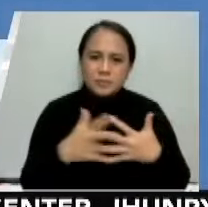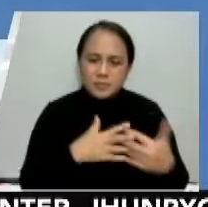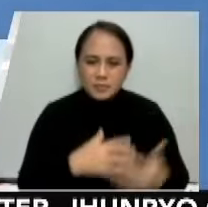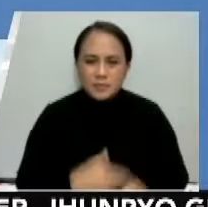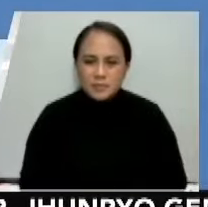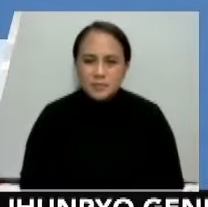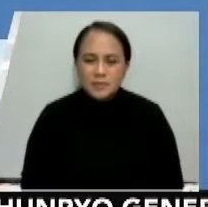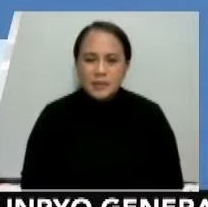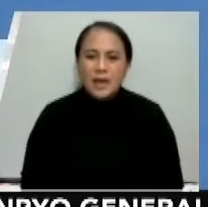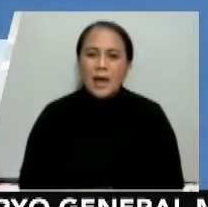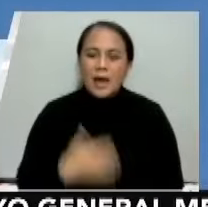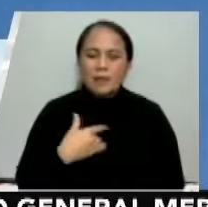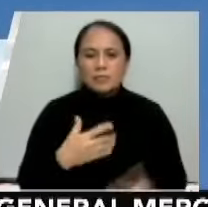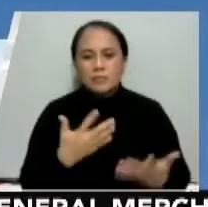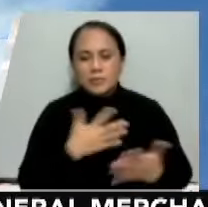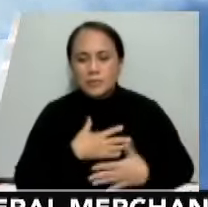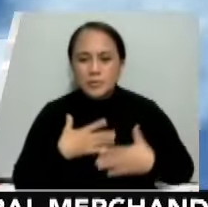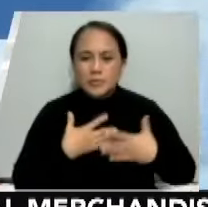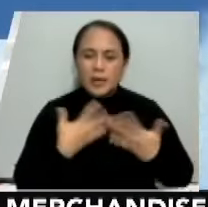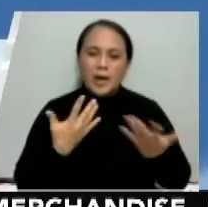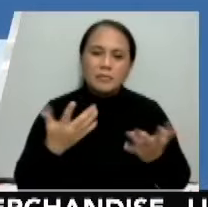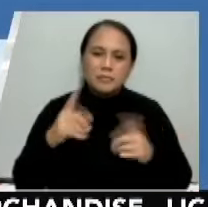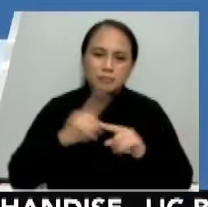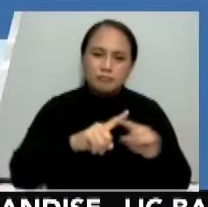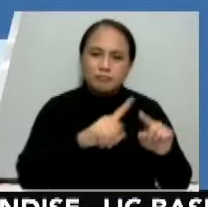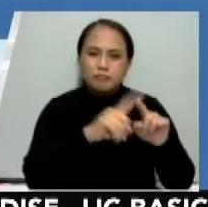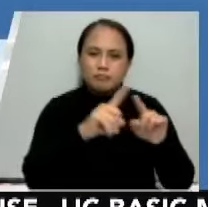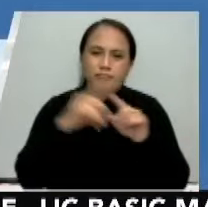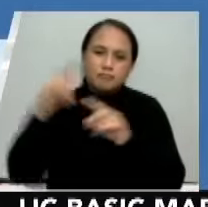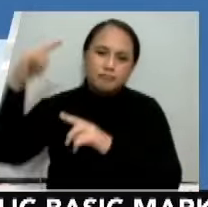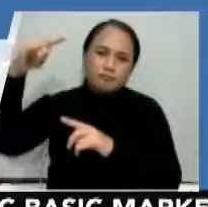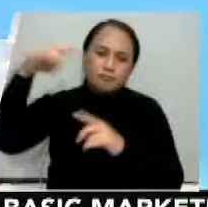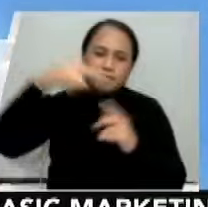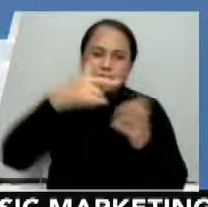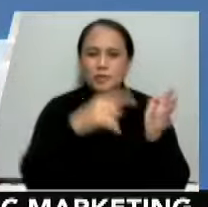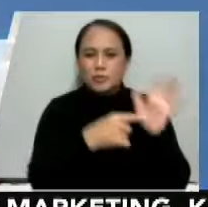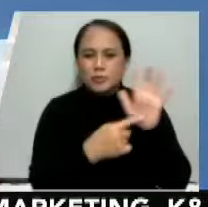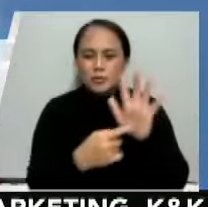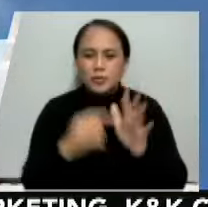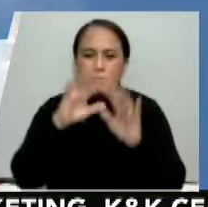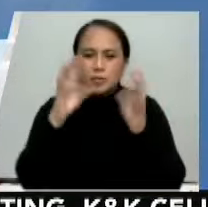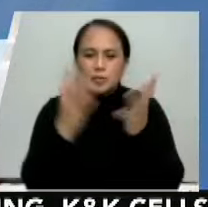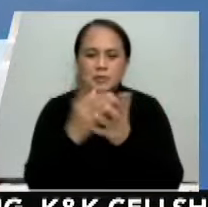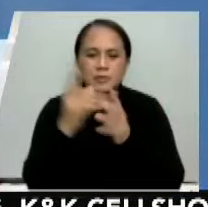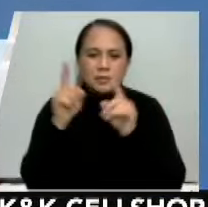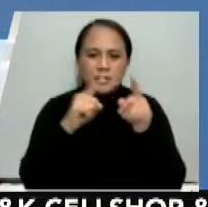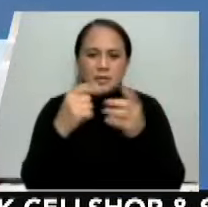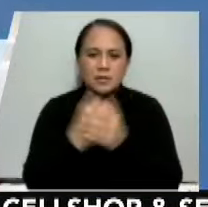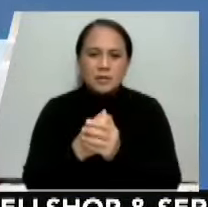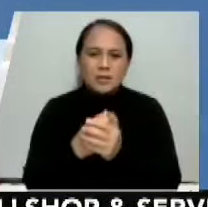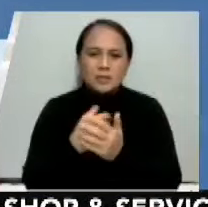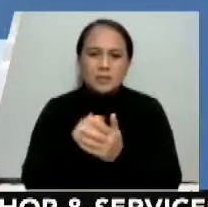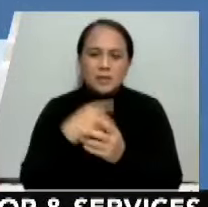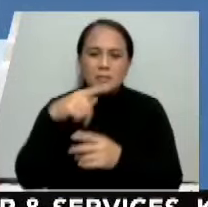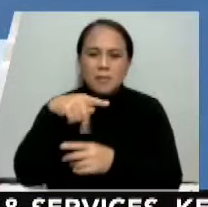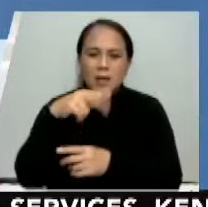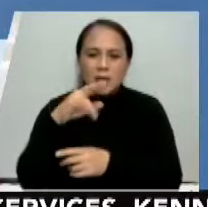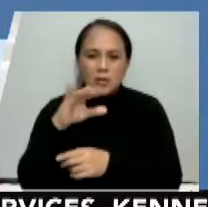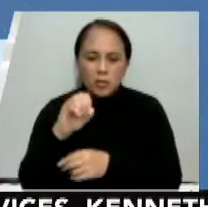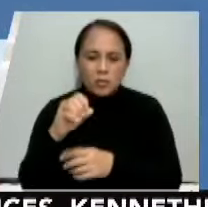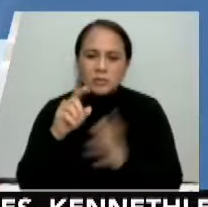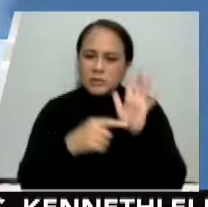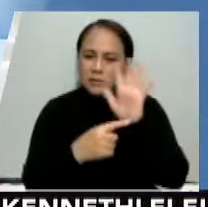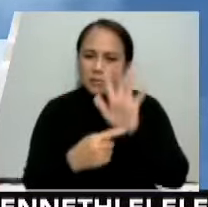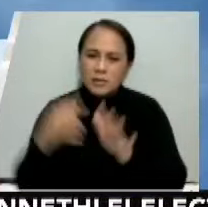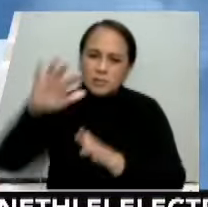Nagpasaya din sa himpapawid ang iba't ibang air shows tulad ng Global Stars Team Aerobatic Pyro Display na tila nagpagewang-gewang